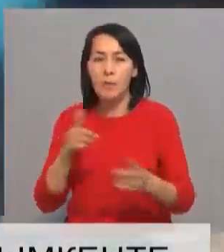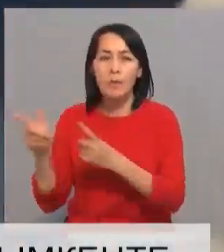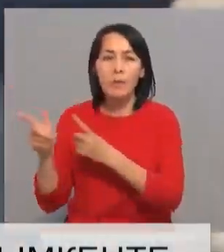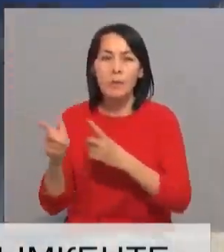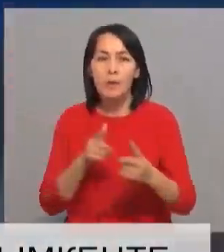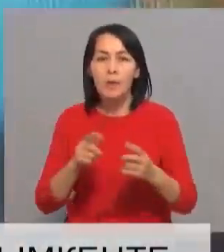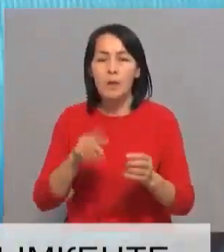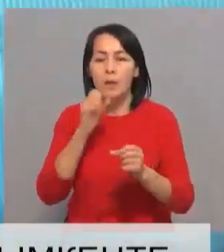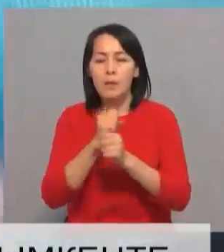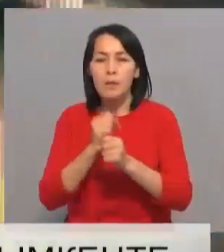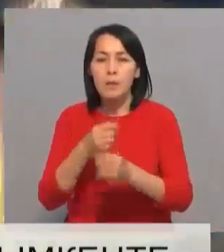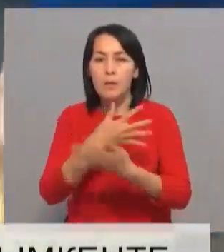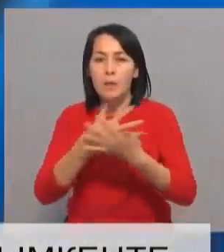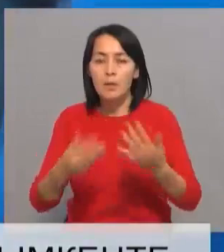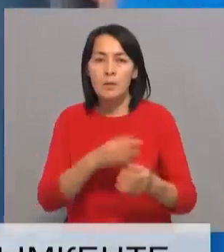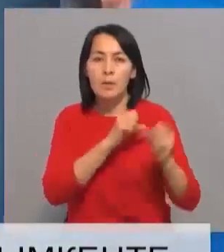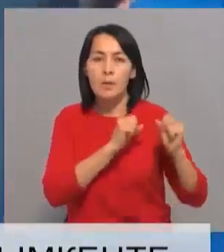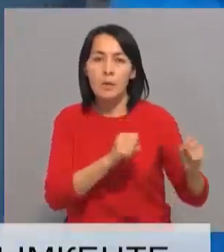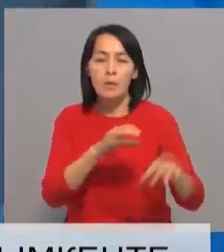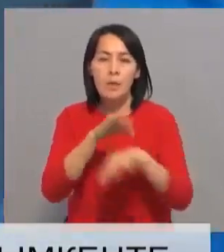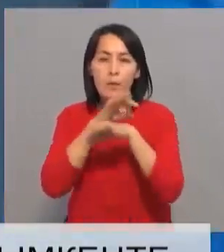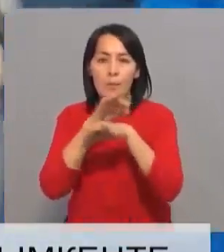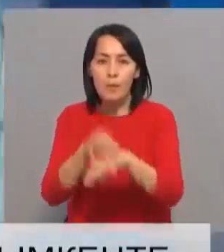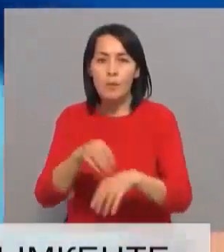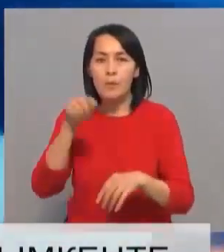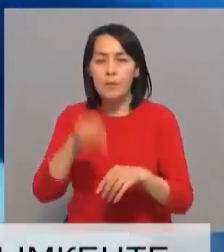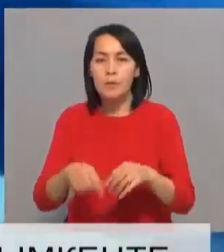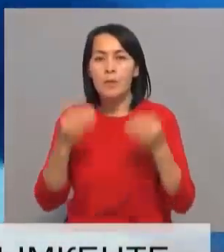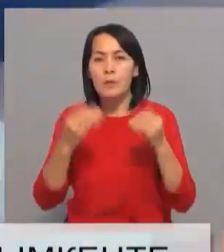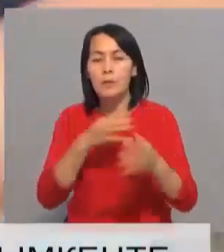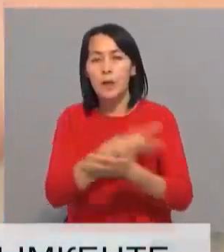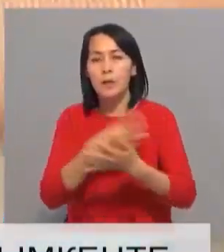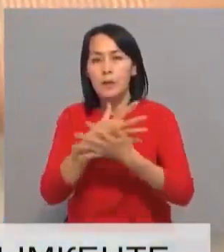изготовление, переработка, приобретение, хранение, перевозка в целях сбыта